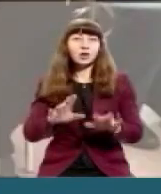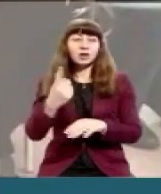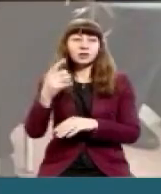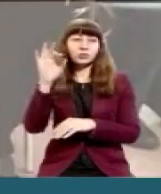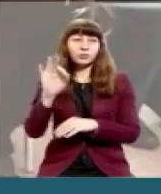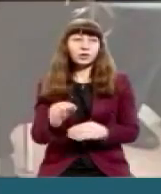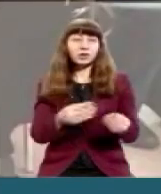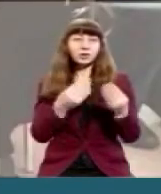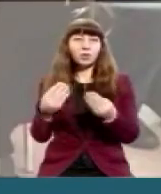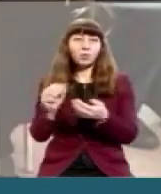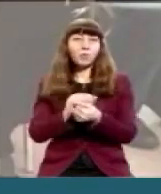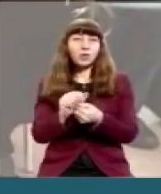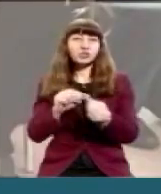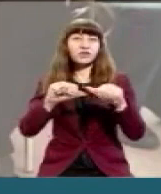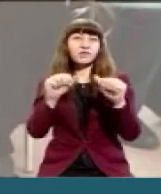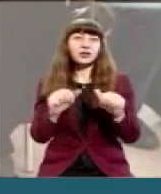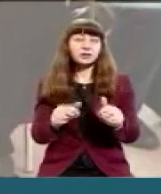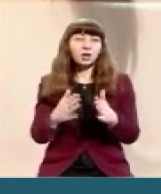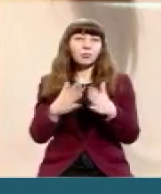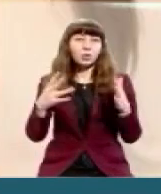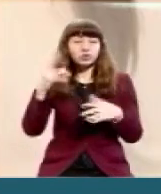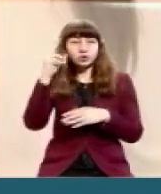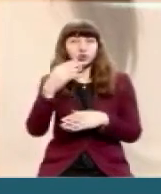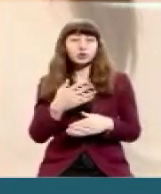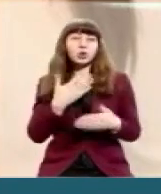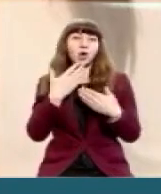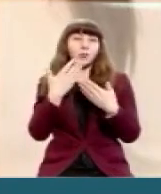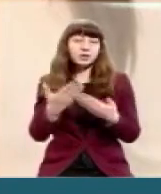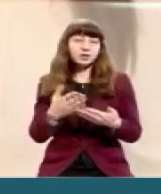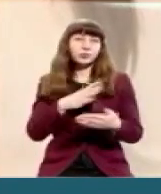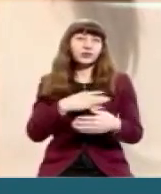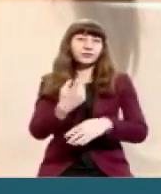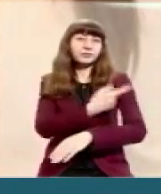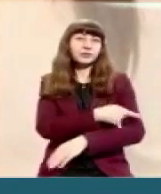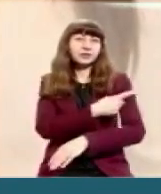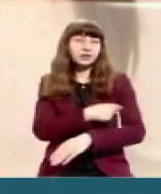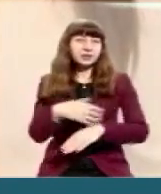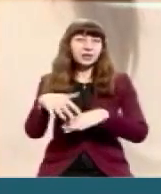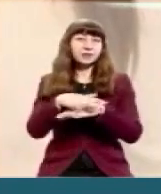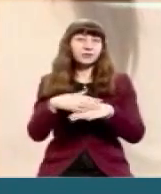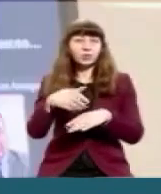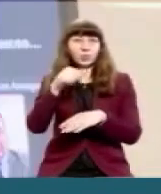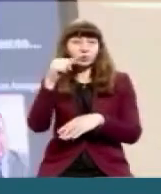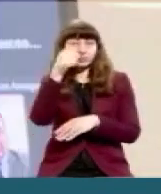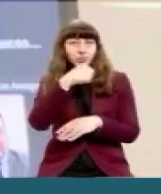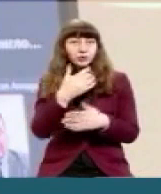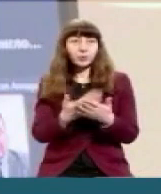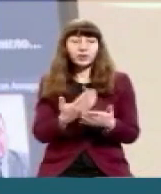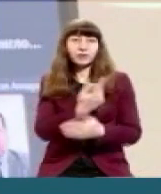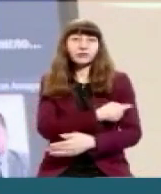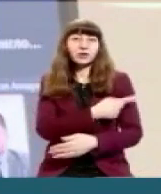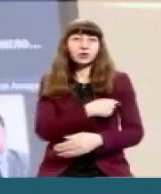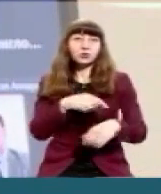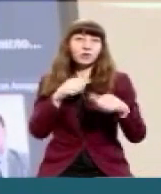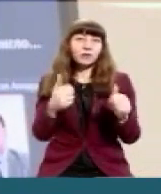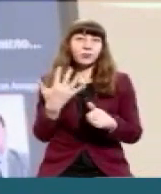отдан получателю в бумажном варианте. Наибольшее число обращений было принято в сфере здравоохранения. К примеру, в прошлом году на прием к врачу